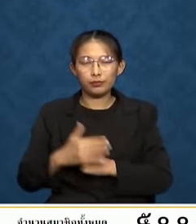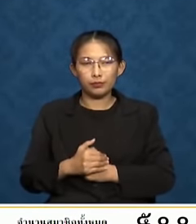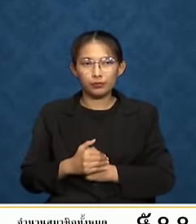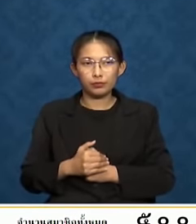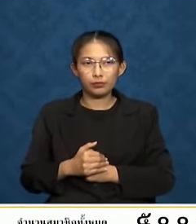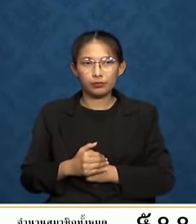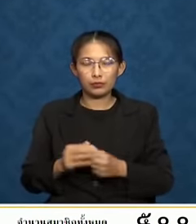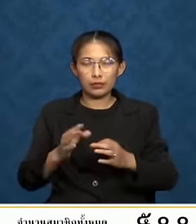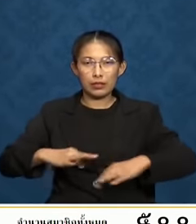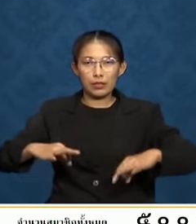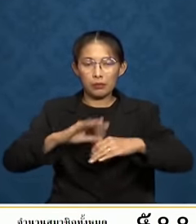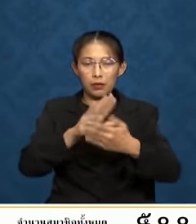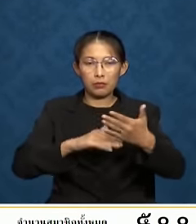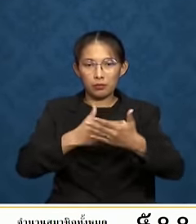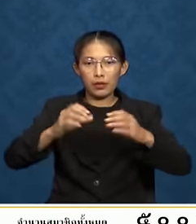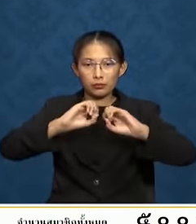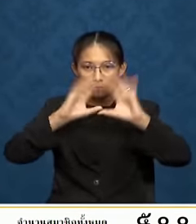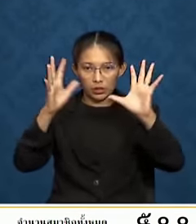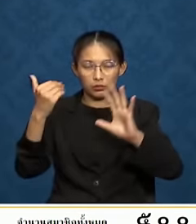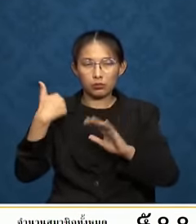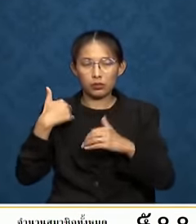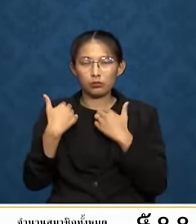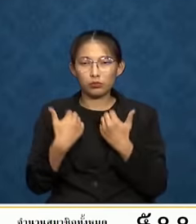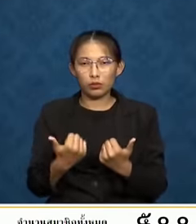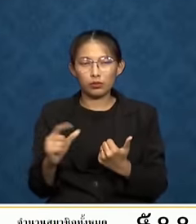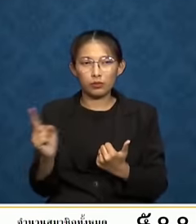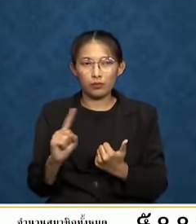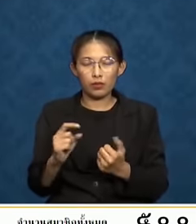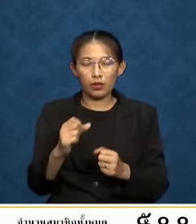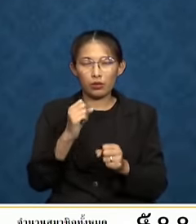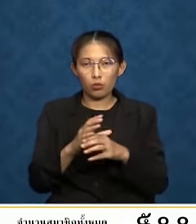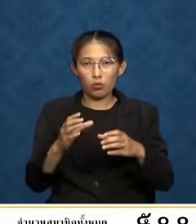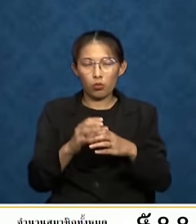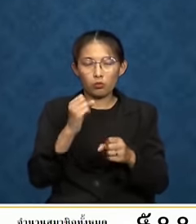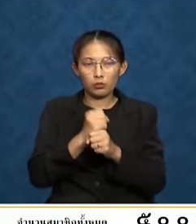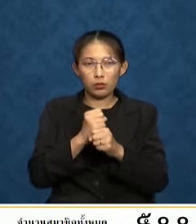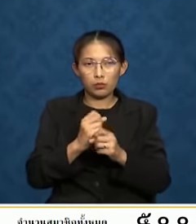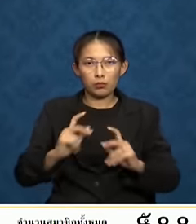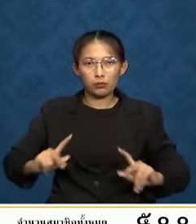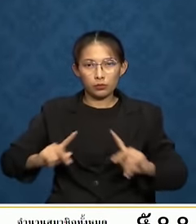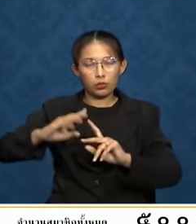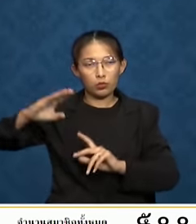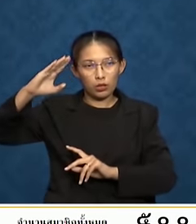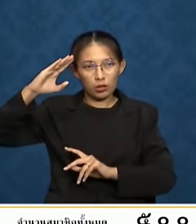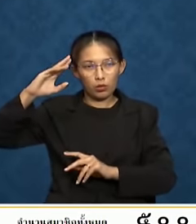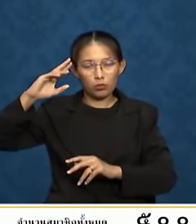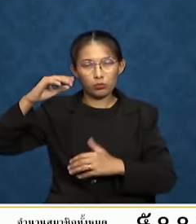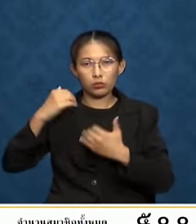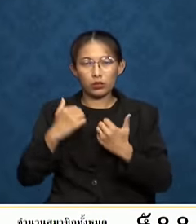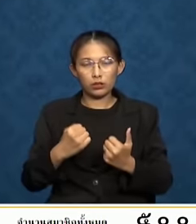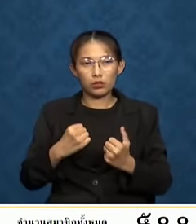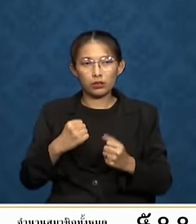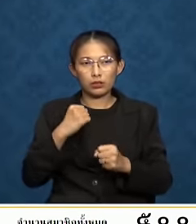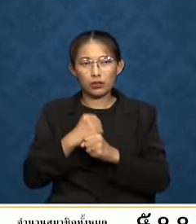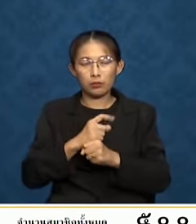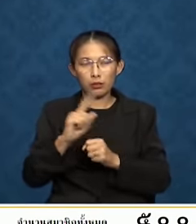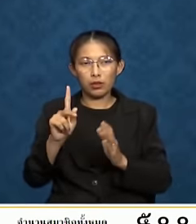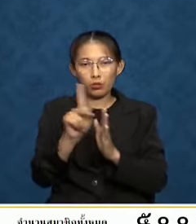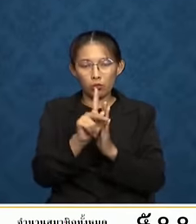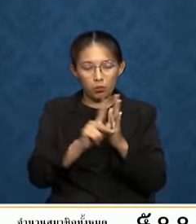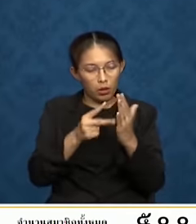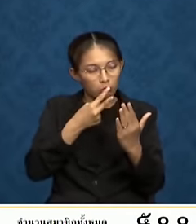นี้เรามีแผนชัดเจนณขณะนี้เนี่ยทางทีมงานของกระทรวงกลาโหมกำลังเอากฎหมายมา